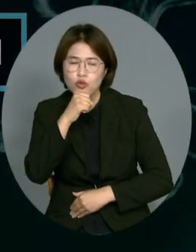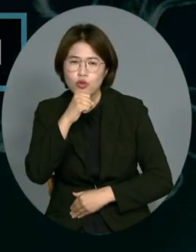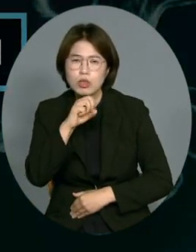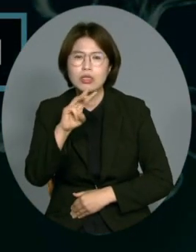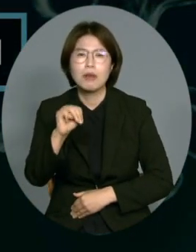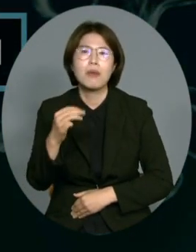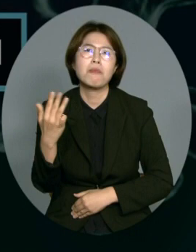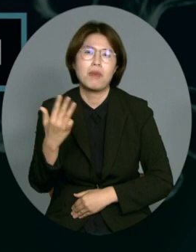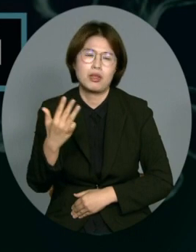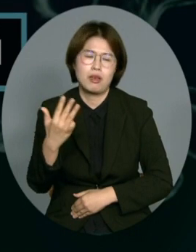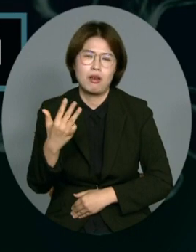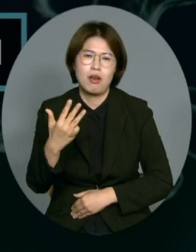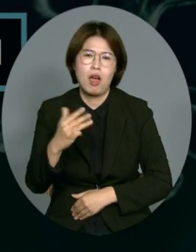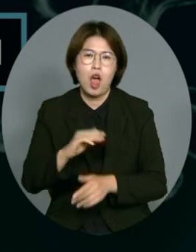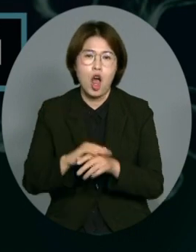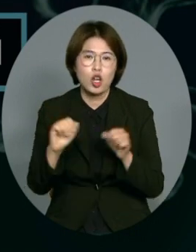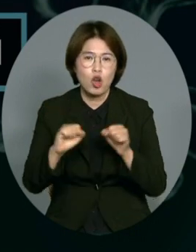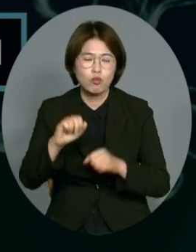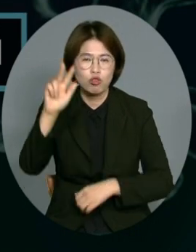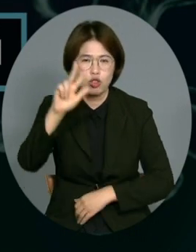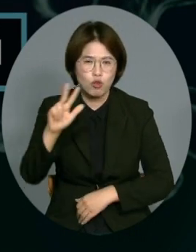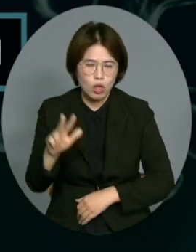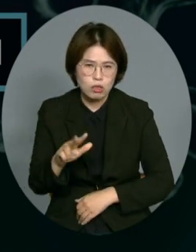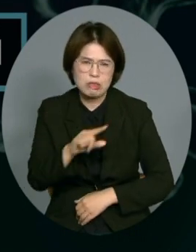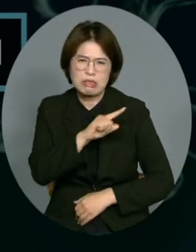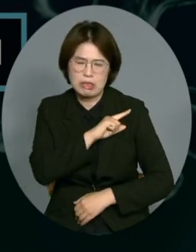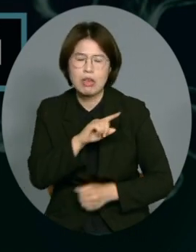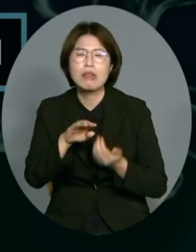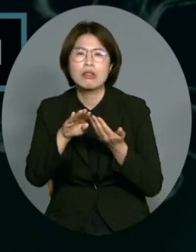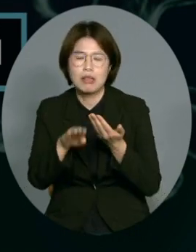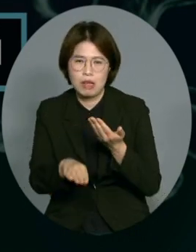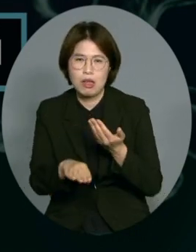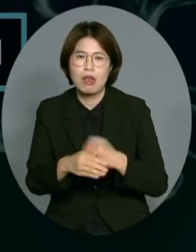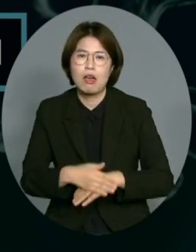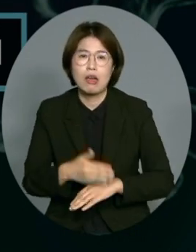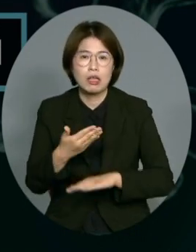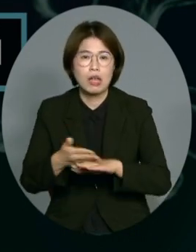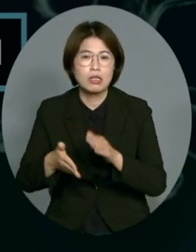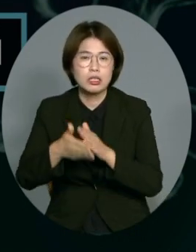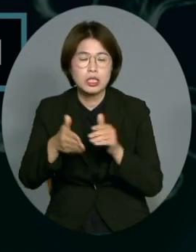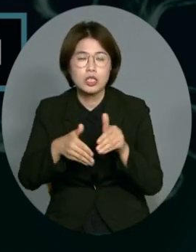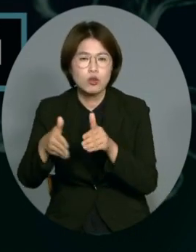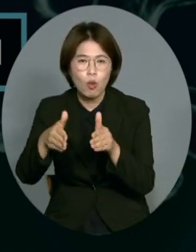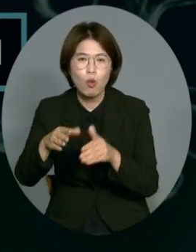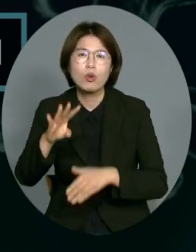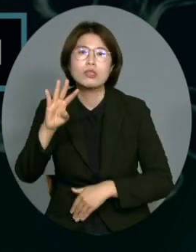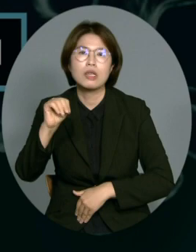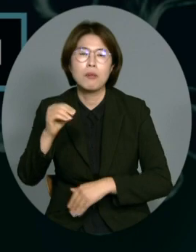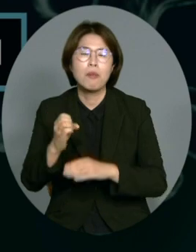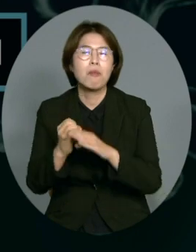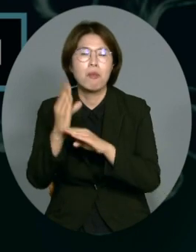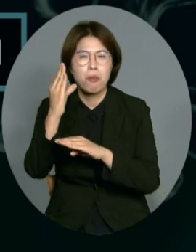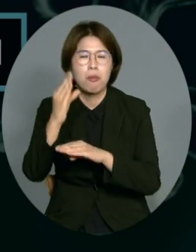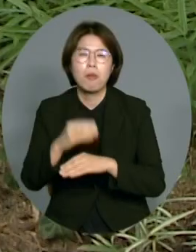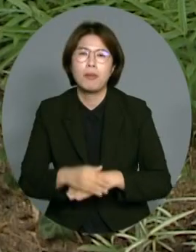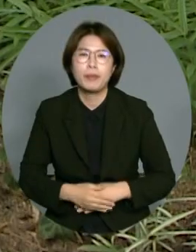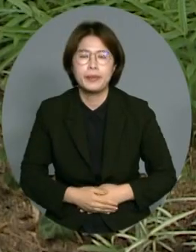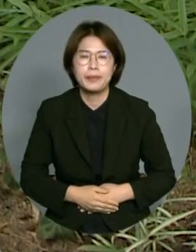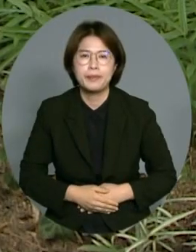3만 8천 명으로 경북이 전국에서 가장 낮습니다. 다른 시도는 모두 4만 명이 넘습니다.